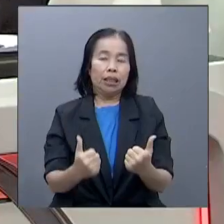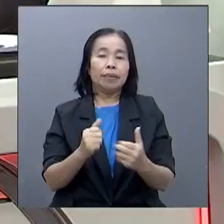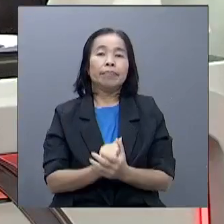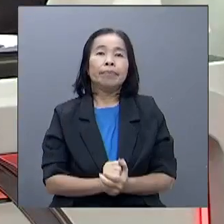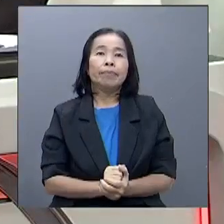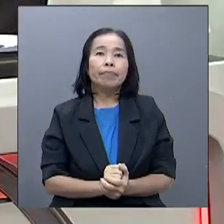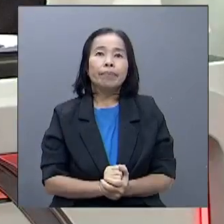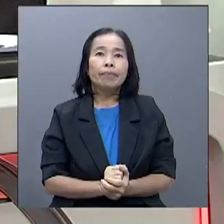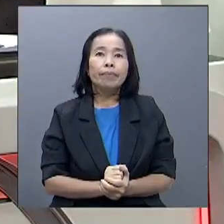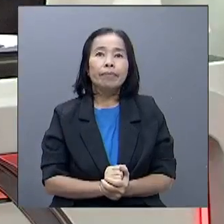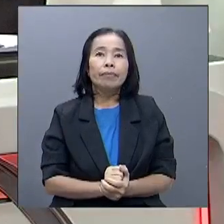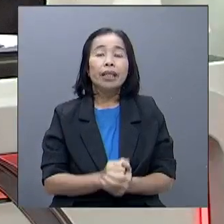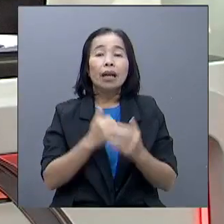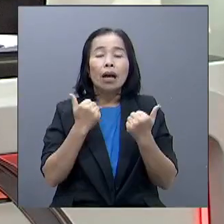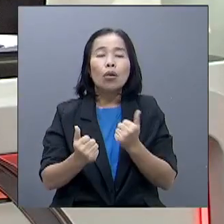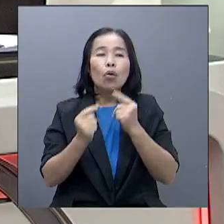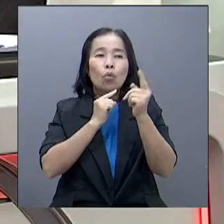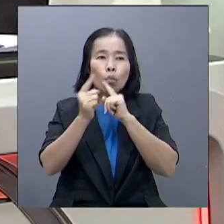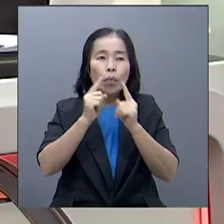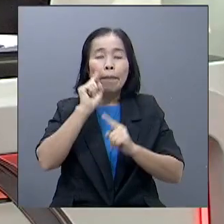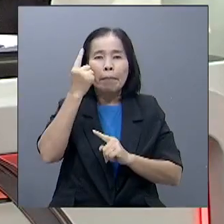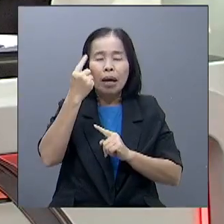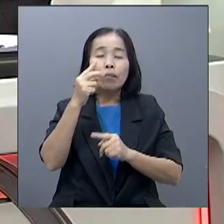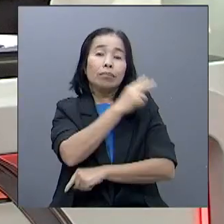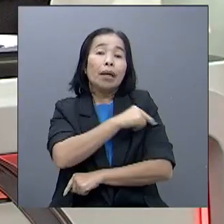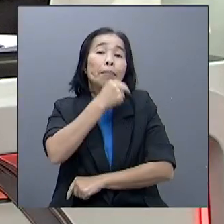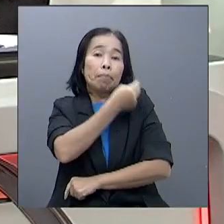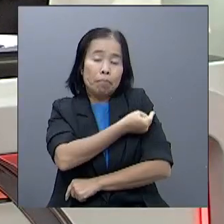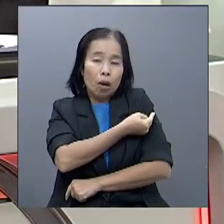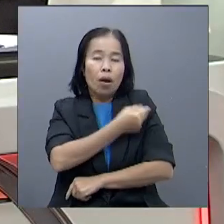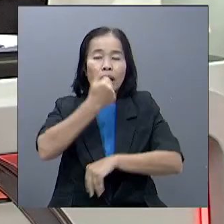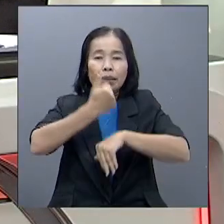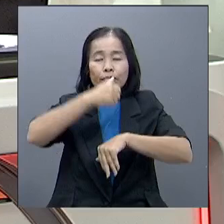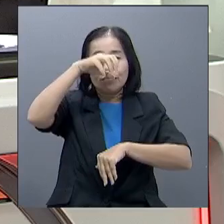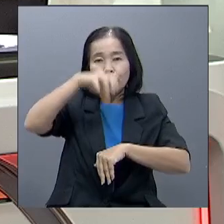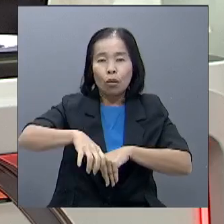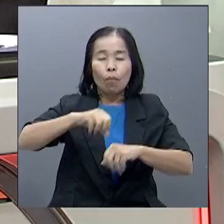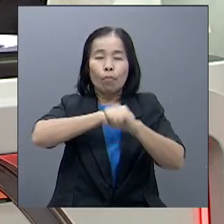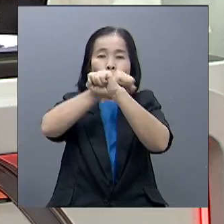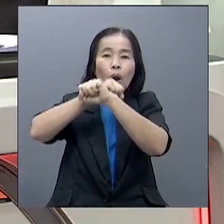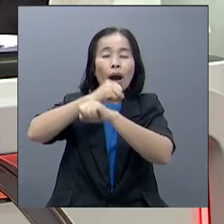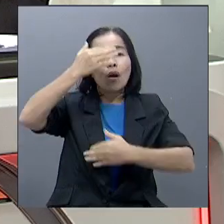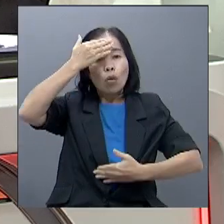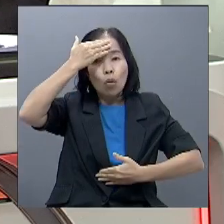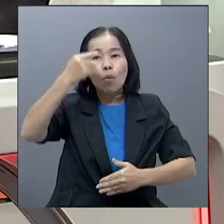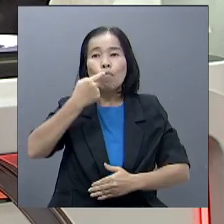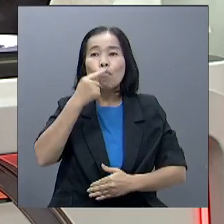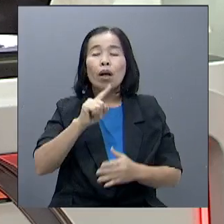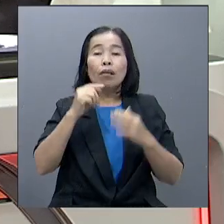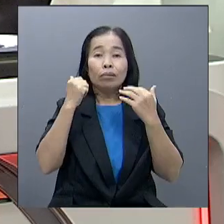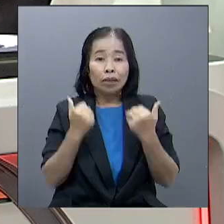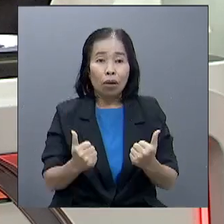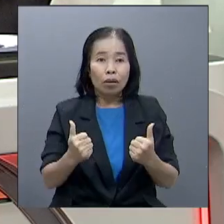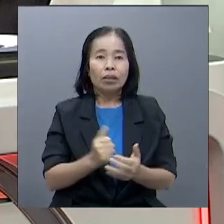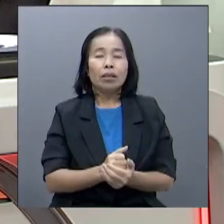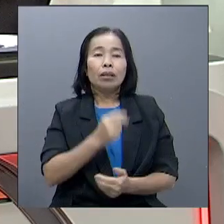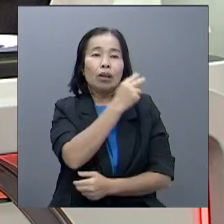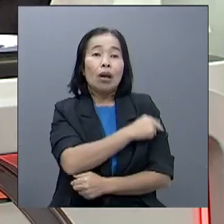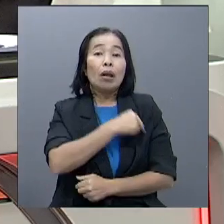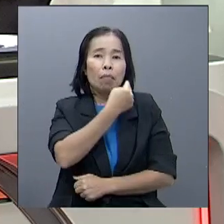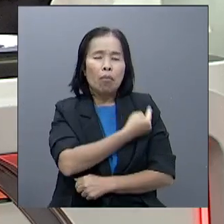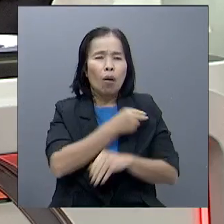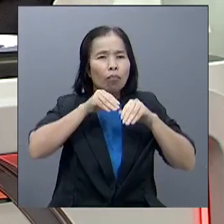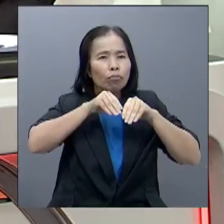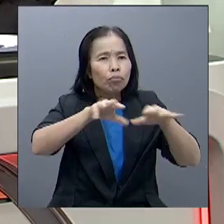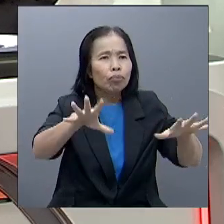ช่วงนี้พูดคุยเพิ่มเติมกับนายแพทย์ธงชัยกิรติหัตถยากรอธิบดีกรมควบคุมโรคนะคะว่าตอนนี้เนี่ยไข้เลือดออกแพร่ระบาดมากน้อยแค่ไ